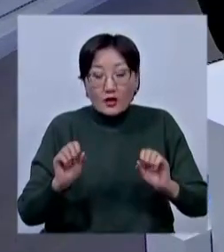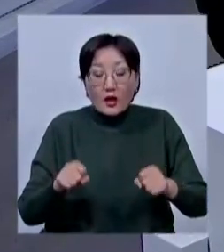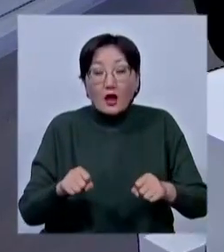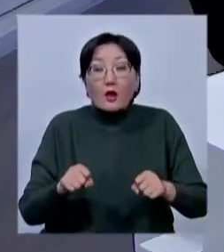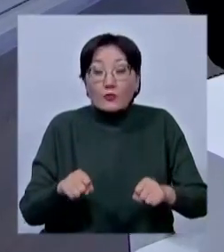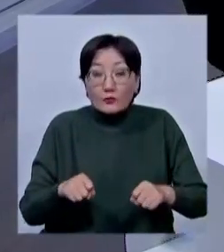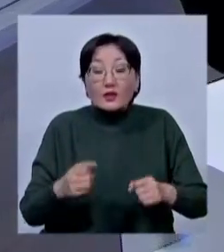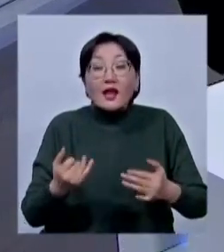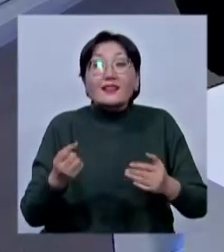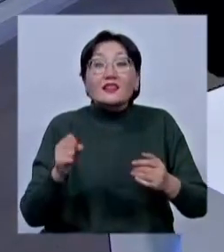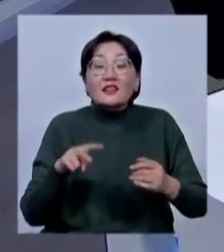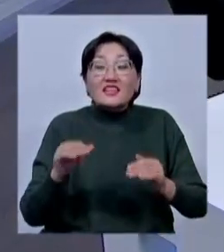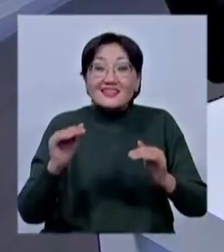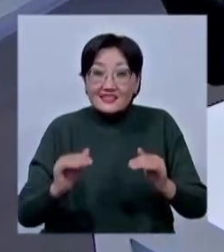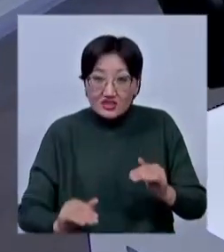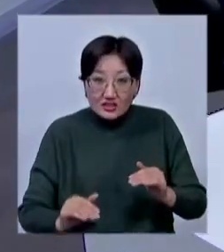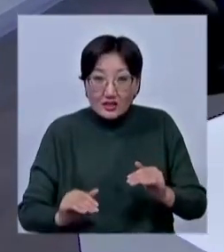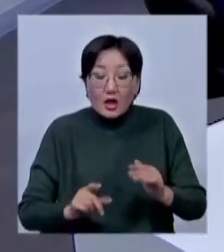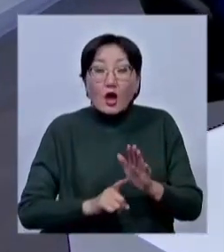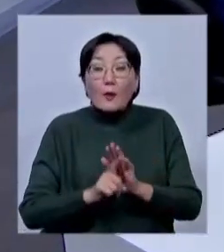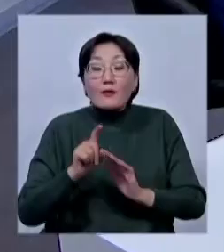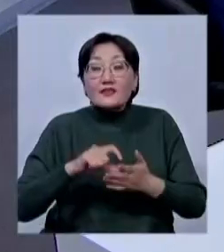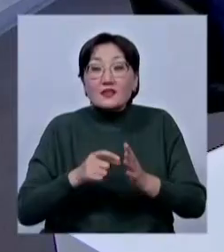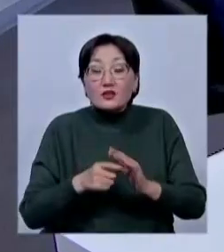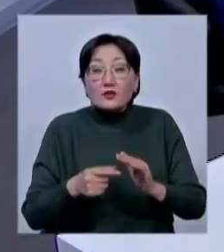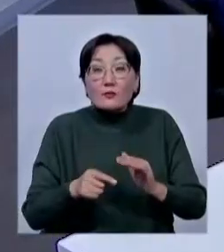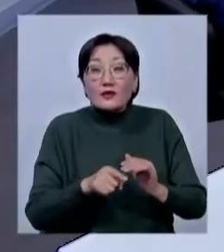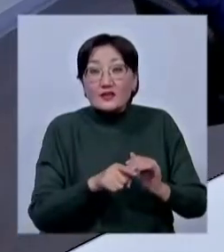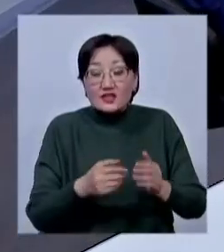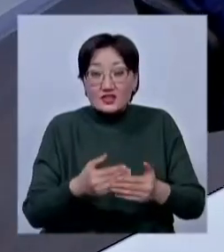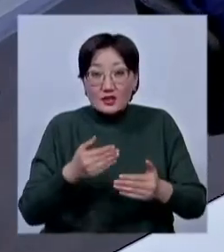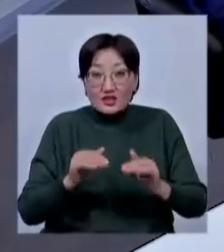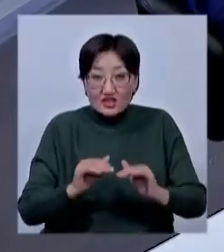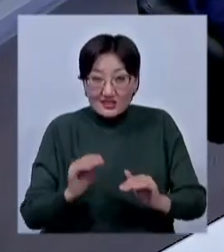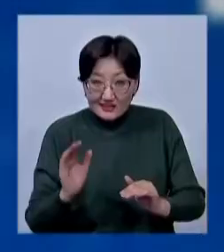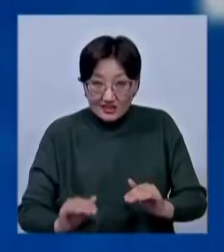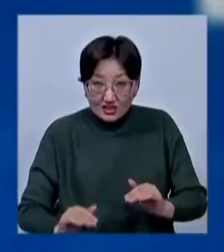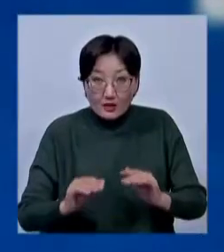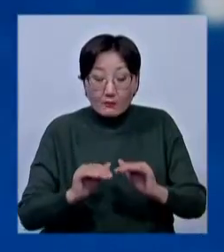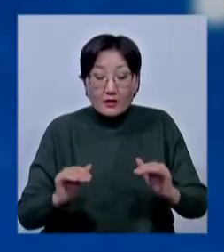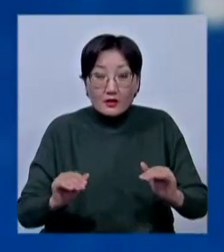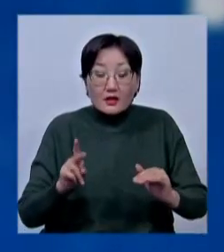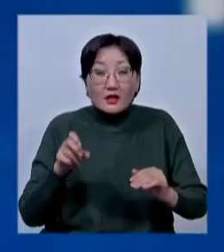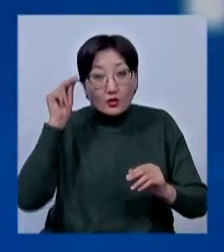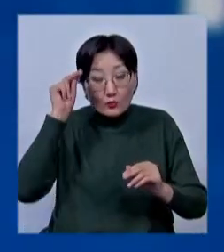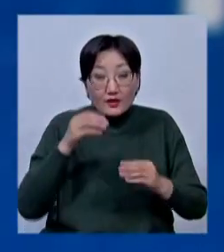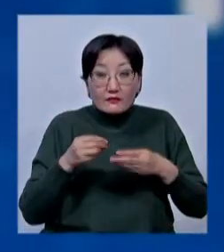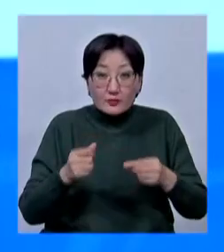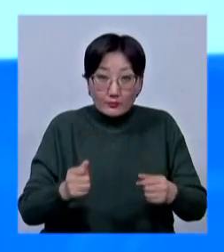кішкентай балалар, бастауыш сыныпқа дейінгілер мысалға, олардың біліміне әсер еткен жоқ па? Енді